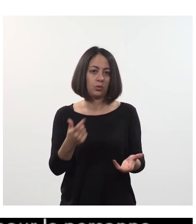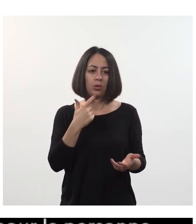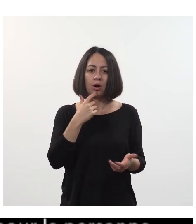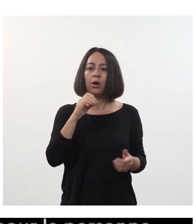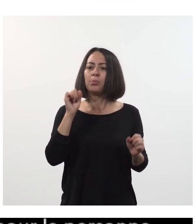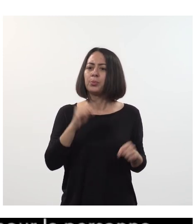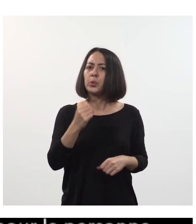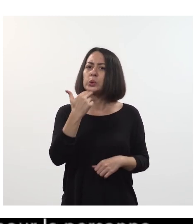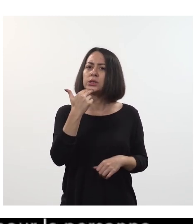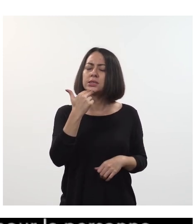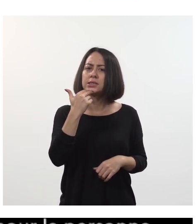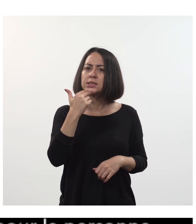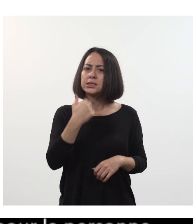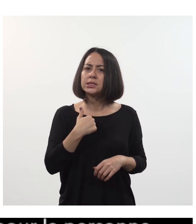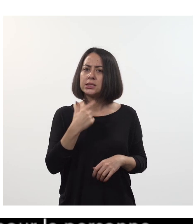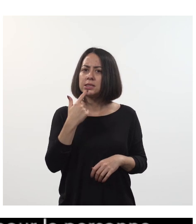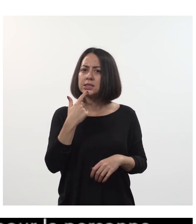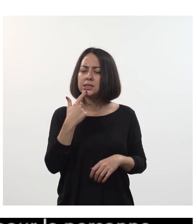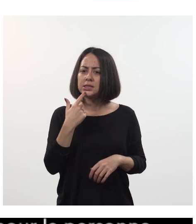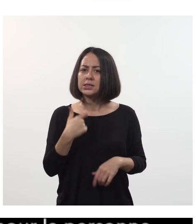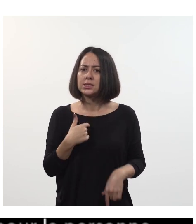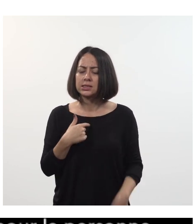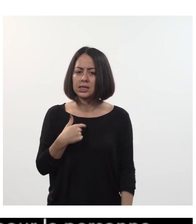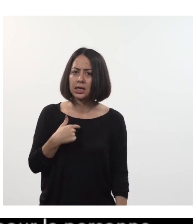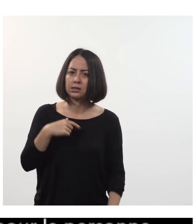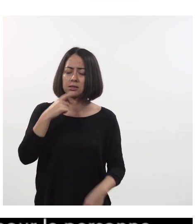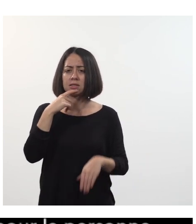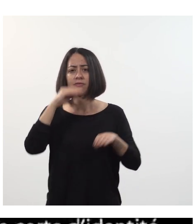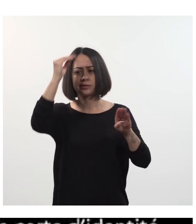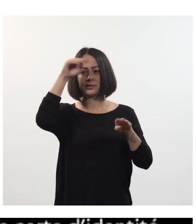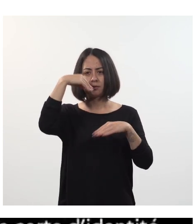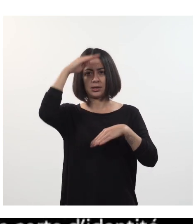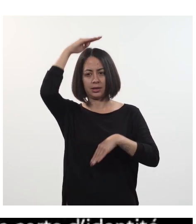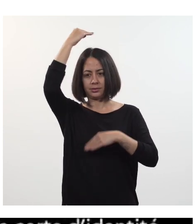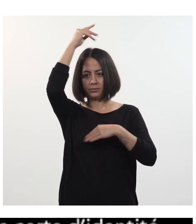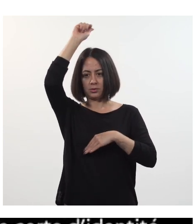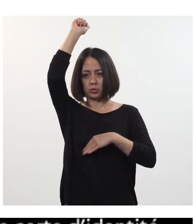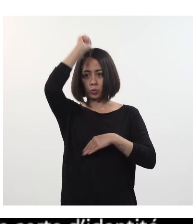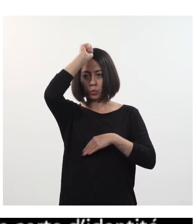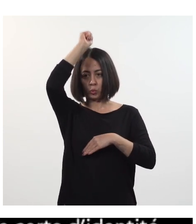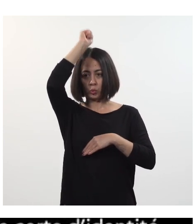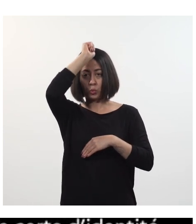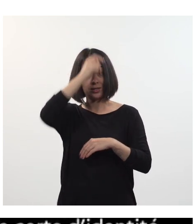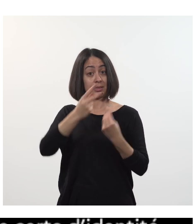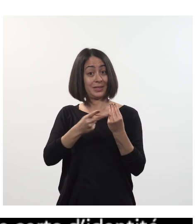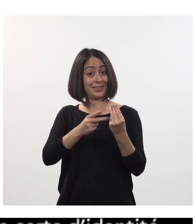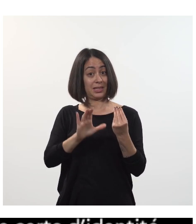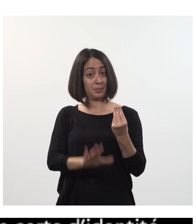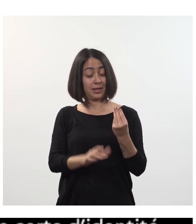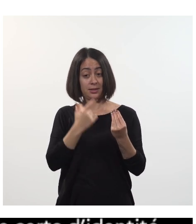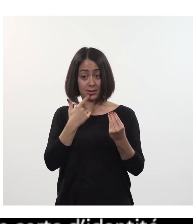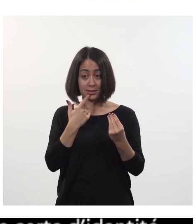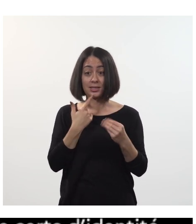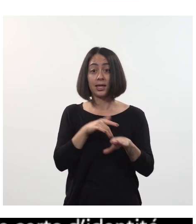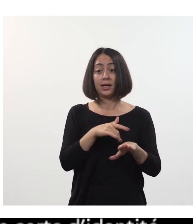pédiatrique de mesurer la distance talon-genou. On vous met en plus de la formule également un tableau d'équivalence en fonction